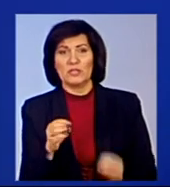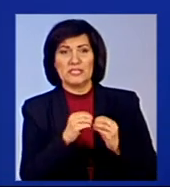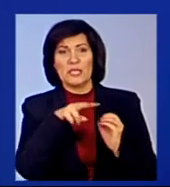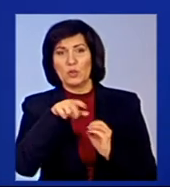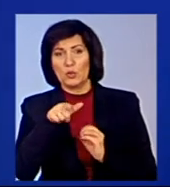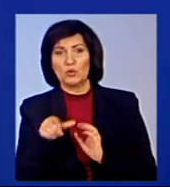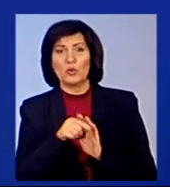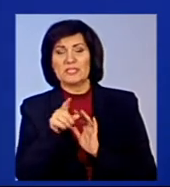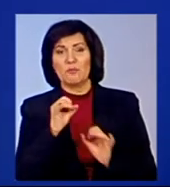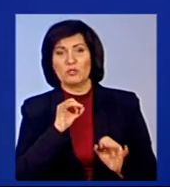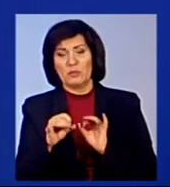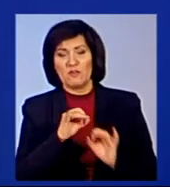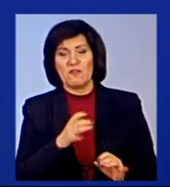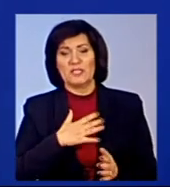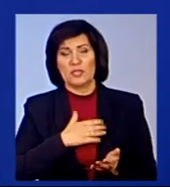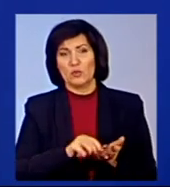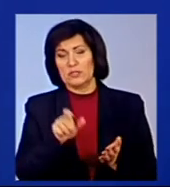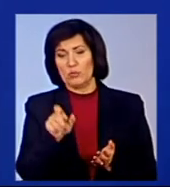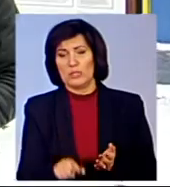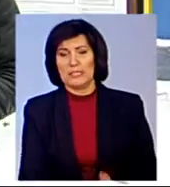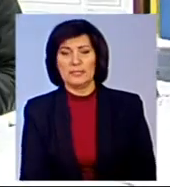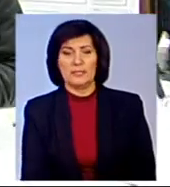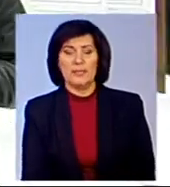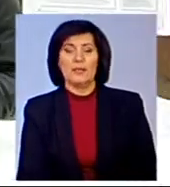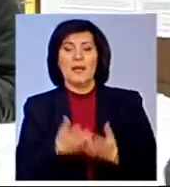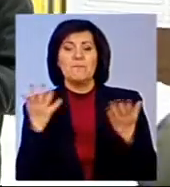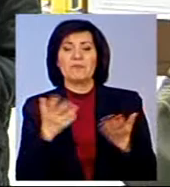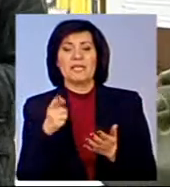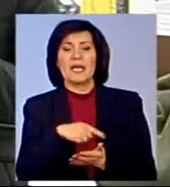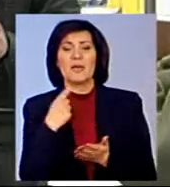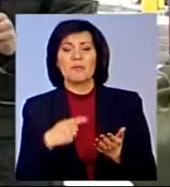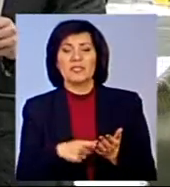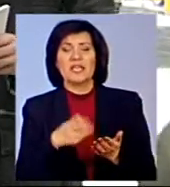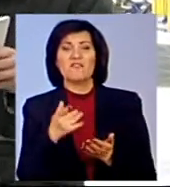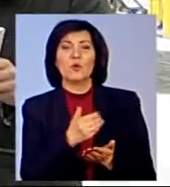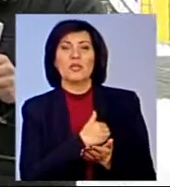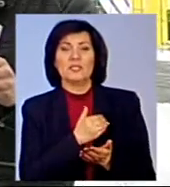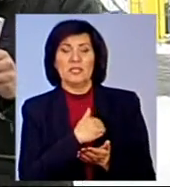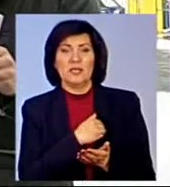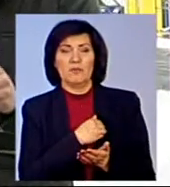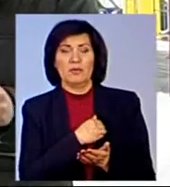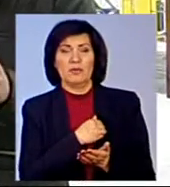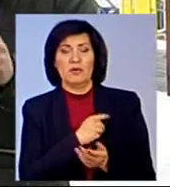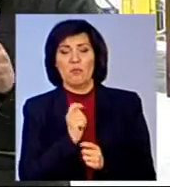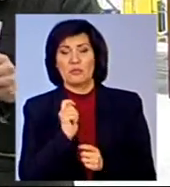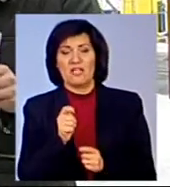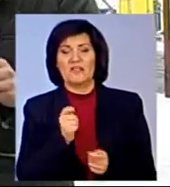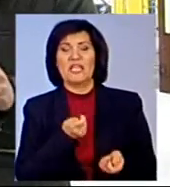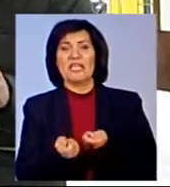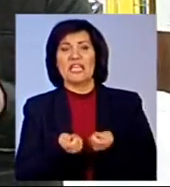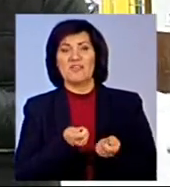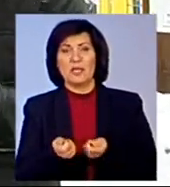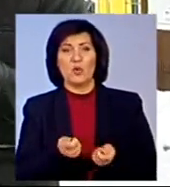з ним поспілкувався Олексій Гомон. Яке питання ви б хотіли поставити от керівнику